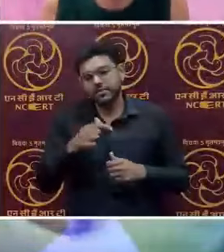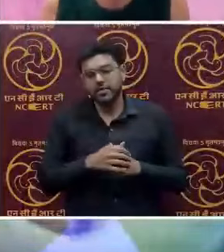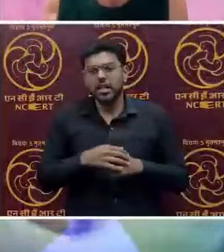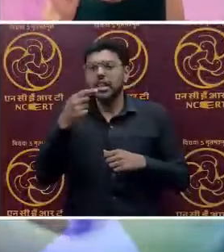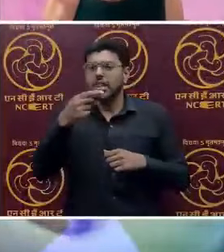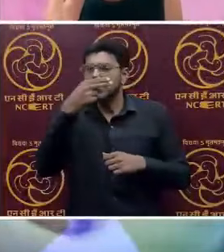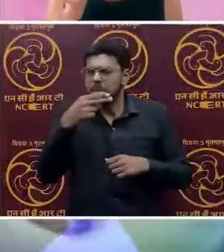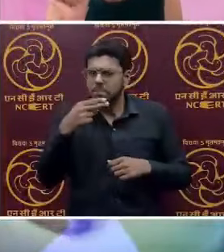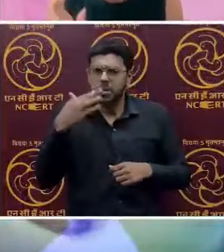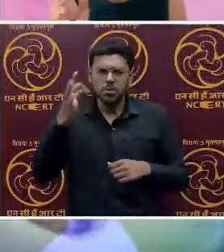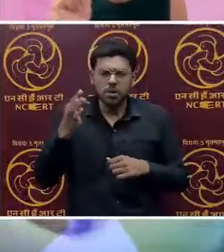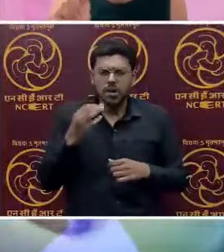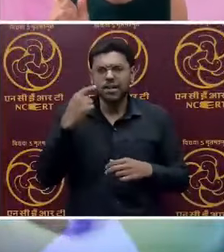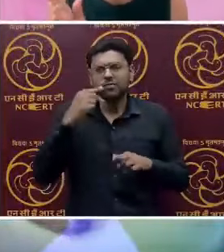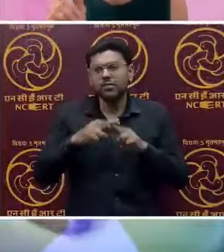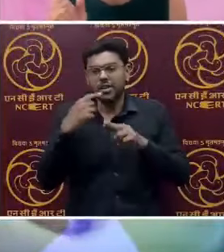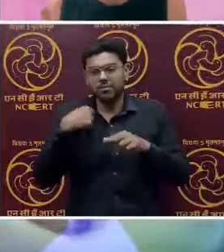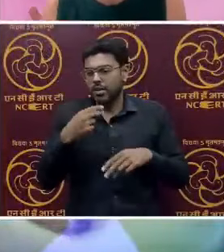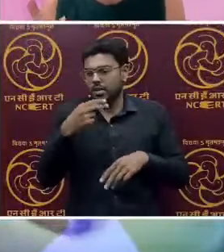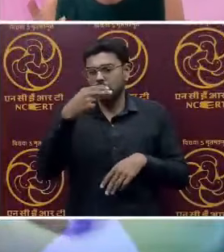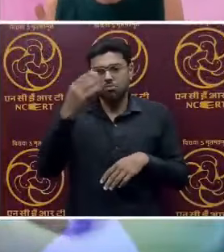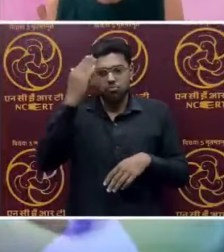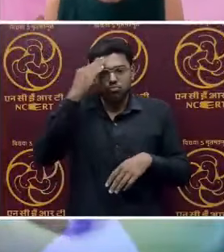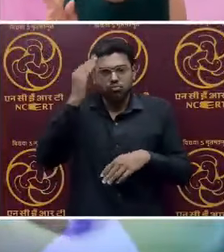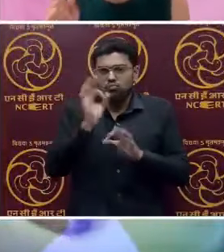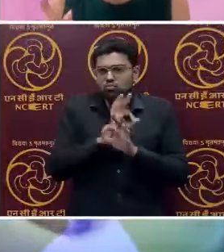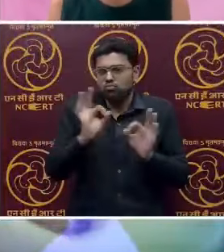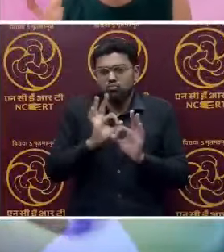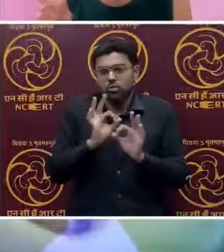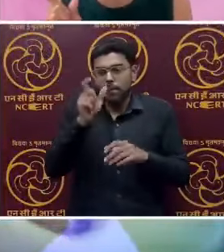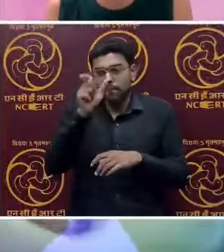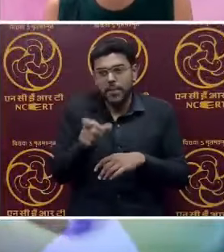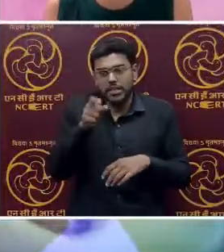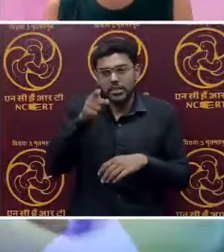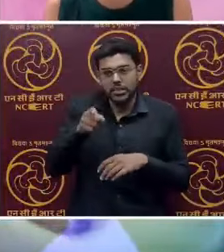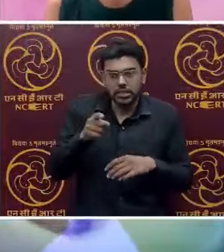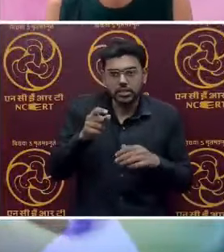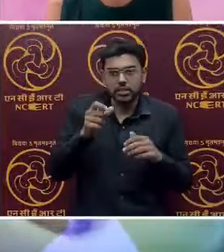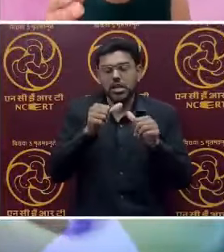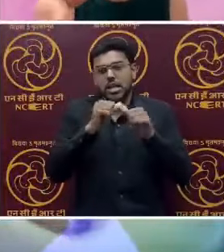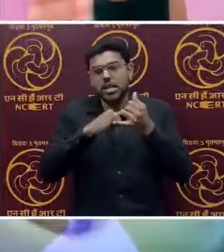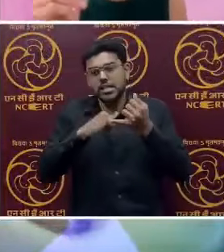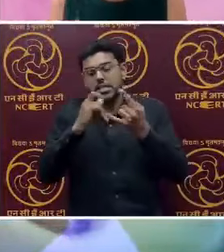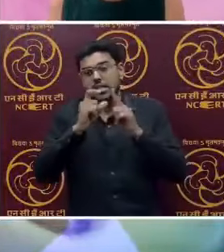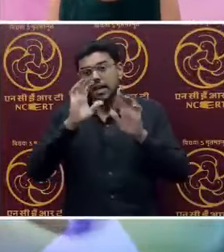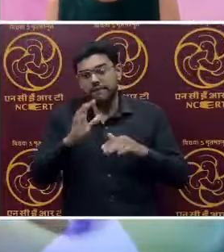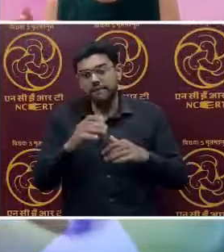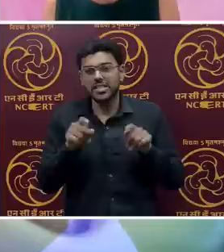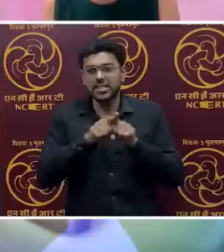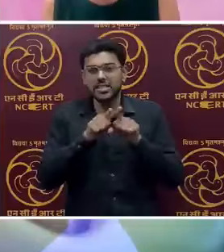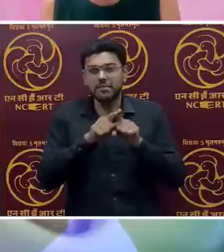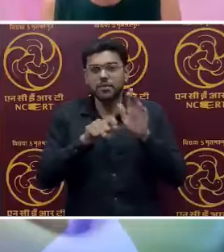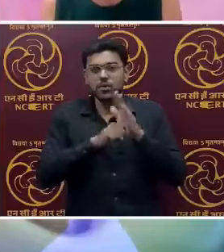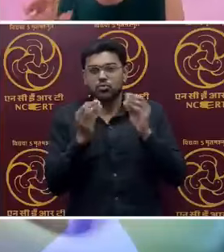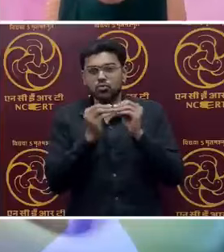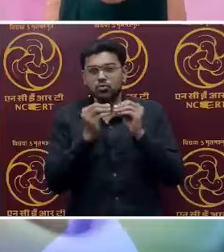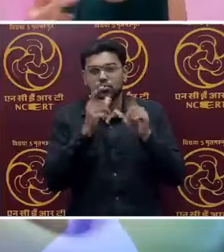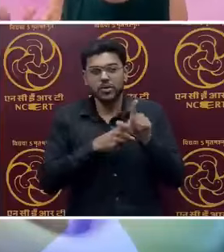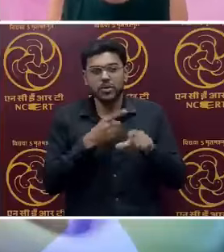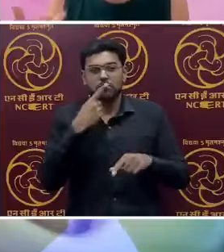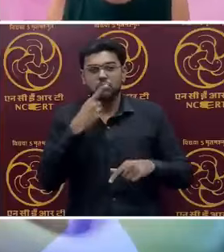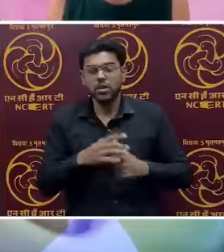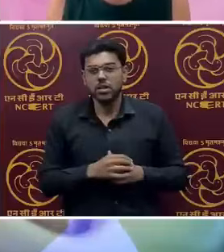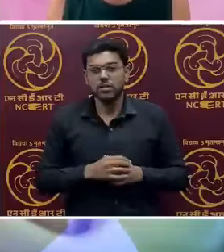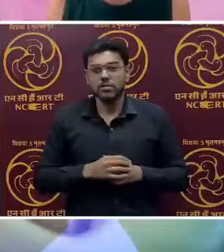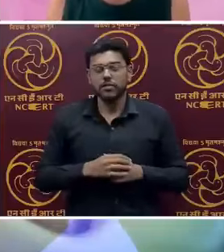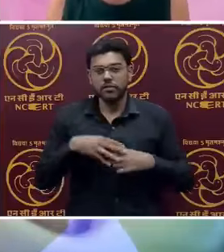ज़रूरी है, because if I do not know that a person is autistic, and like Ruby said just before we started, that we have